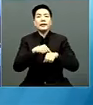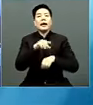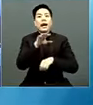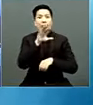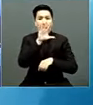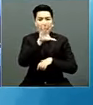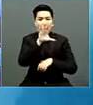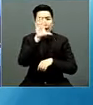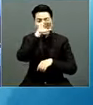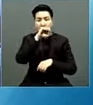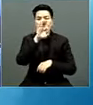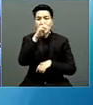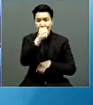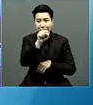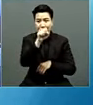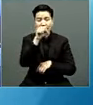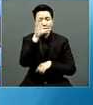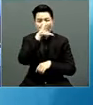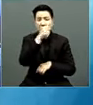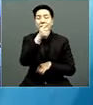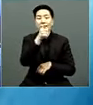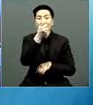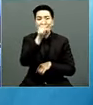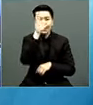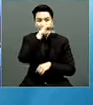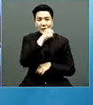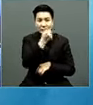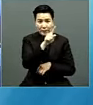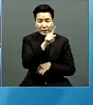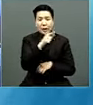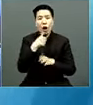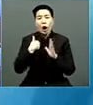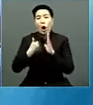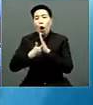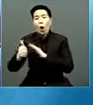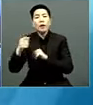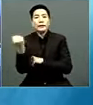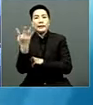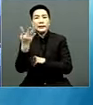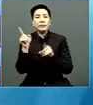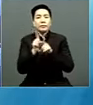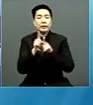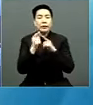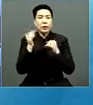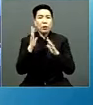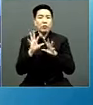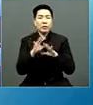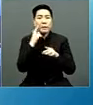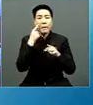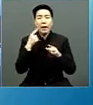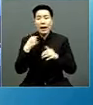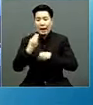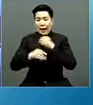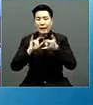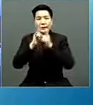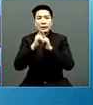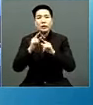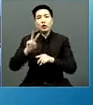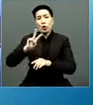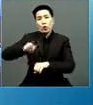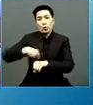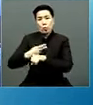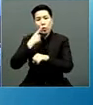หมือนเดิมเพราะฉะนั้นให้ยืดมาหน่อยแต่ห้างสรรพสินค้าไปคิดที่บอกว่าคนจะไปกันเยอะเนี่ยให้ปิด2ทุ่มเพื่อมีเวลา2ชั่วโม